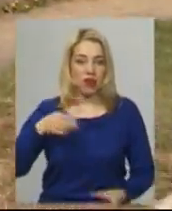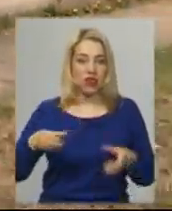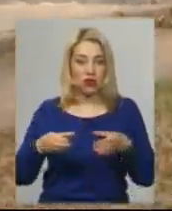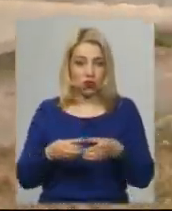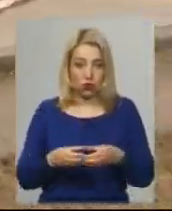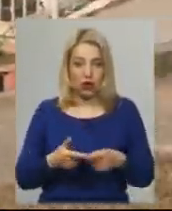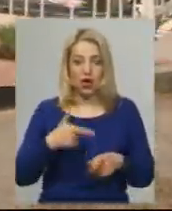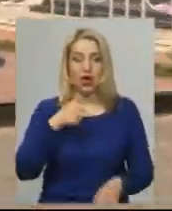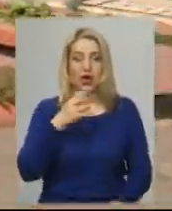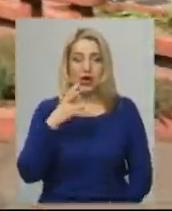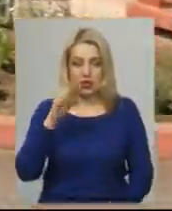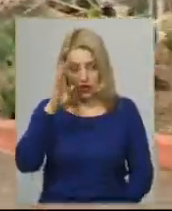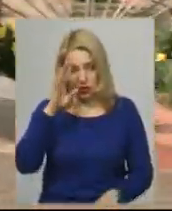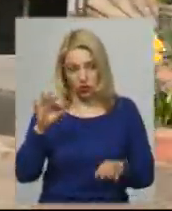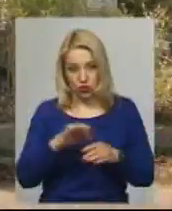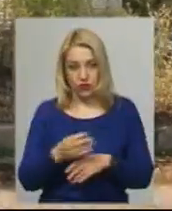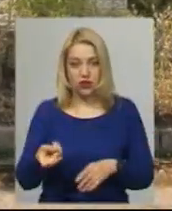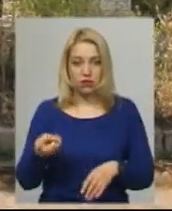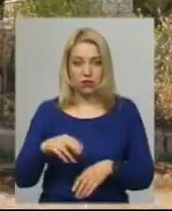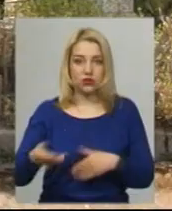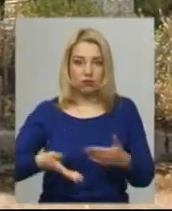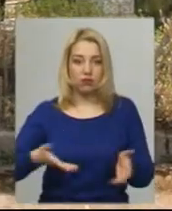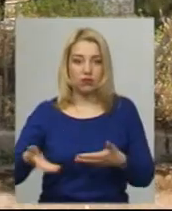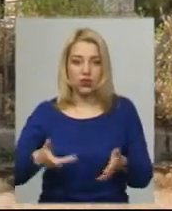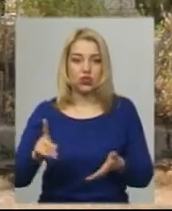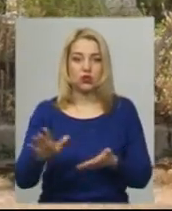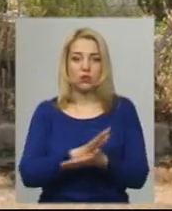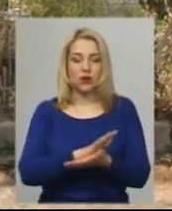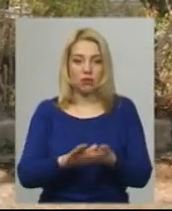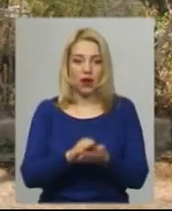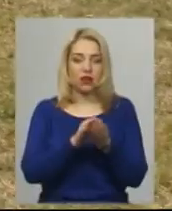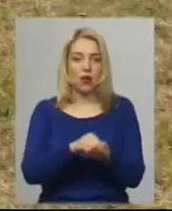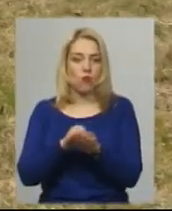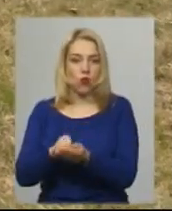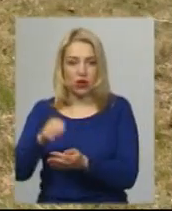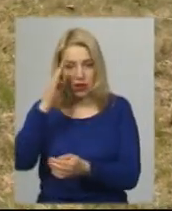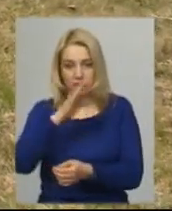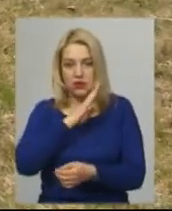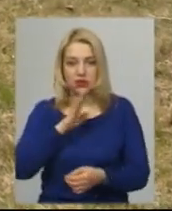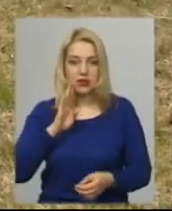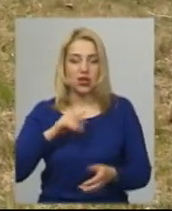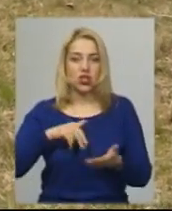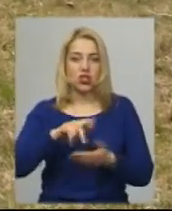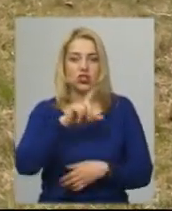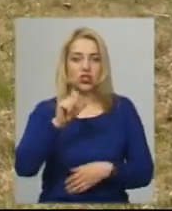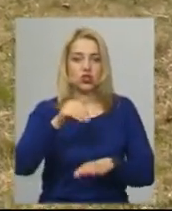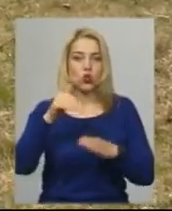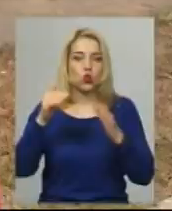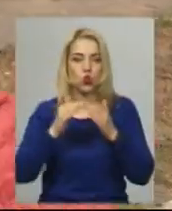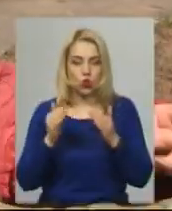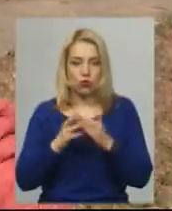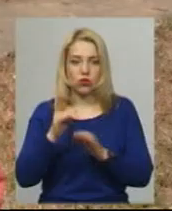Пані Ганна з чоловіком прийшли на кладовище пішки, аби прибрати могили батьків. Каже, ішли від самої домівки, що на вулиці